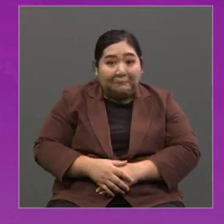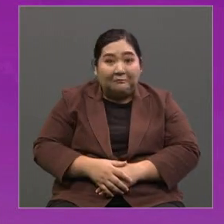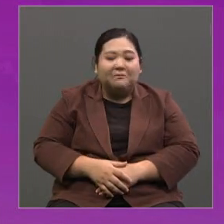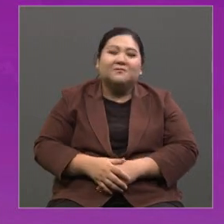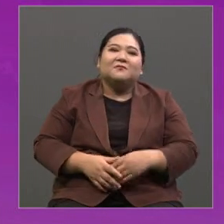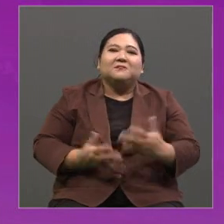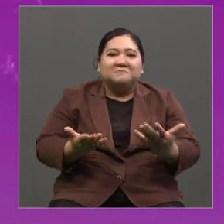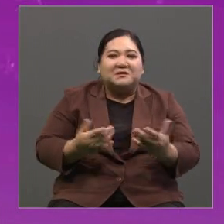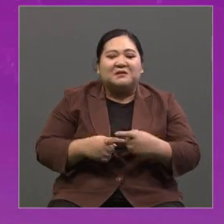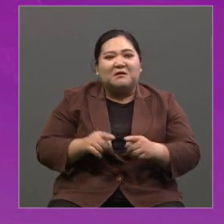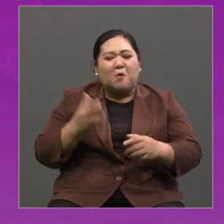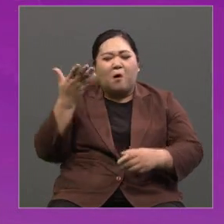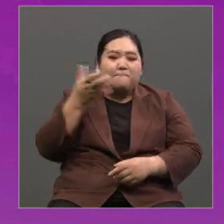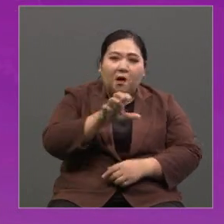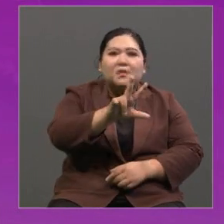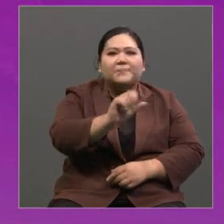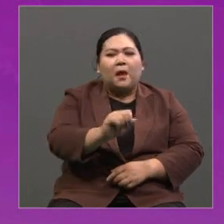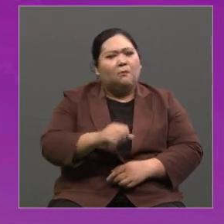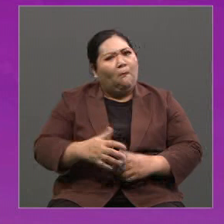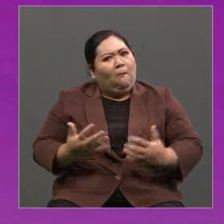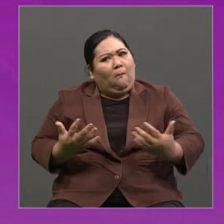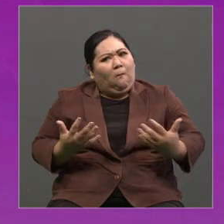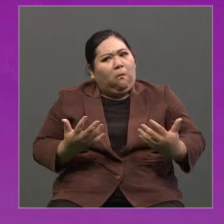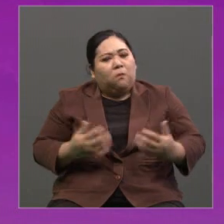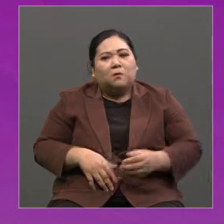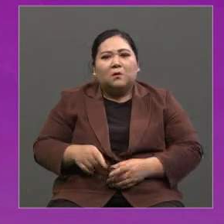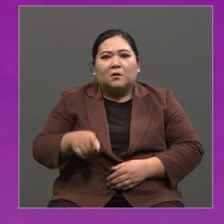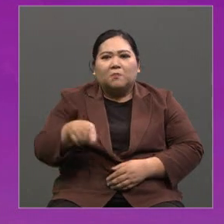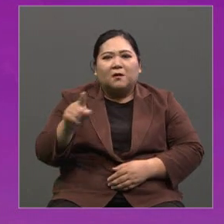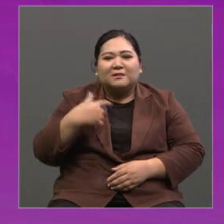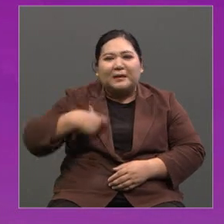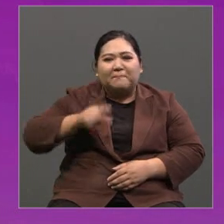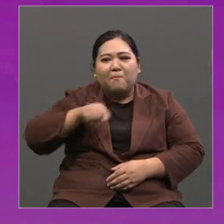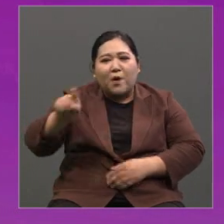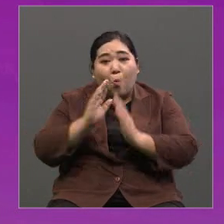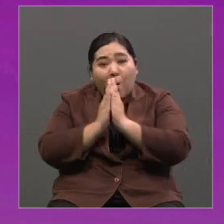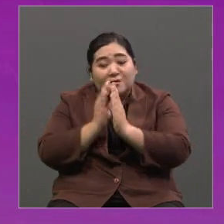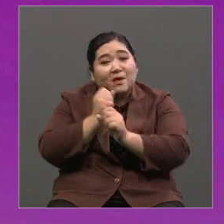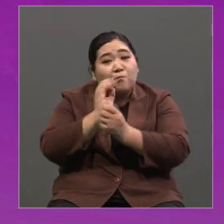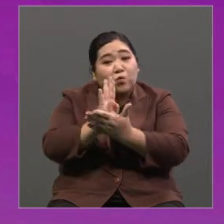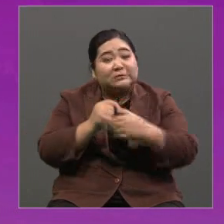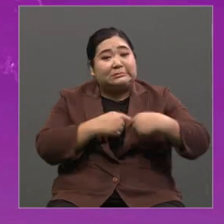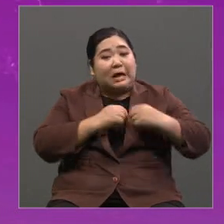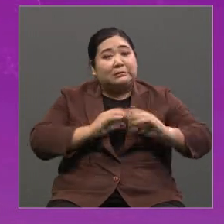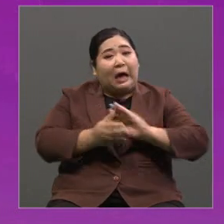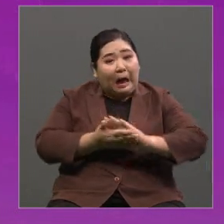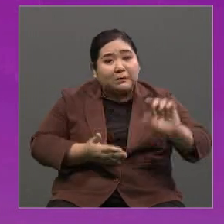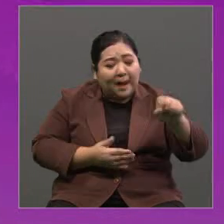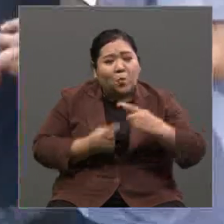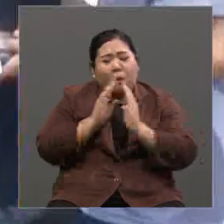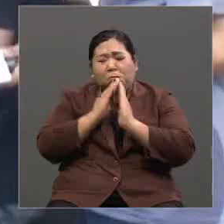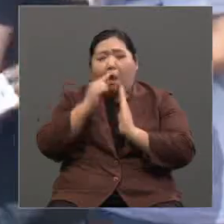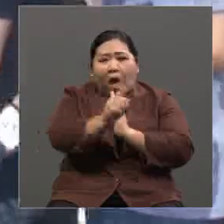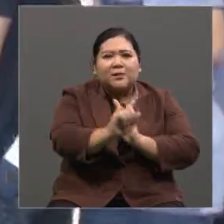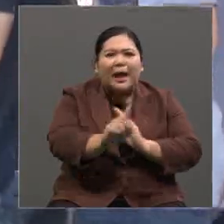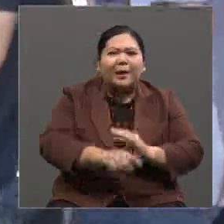นั่นแหละอืมกระแสกลับเงินนะเพราะว่าชาวพุทธไปวัดเพื่อไปแช่งเหรอต้องทำจิตใจให้สะอาดอะไรประมาณนี้มันก็